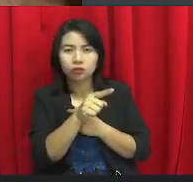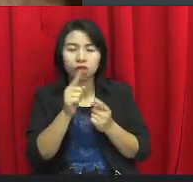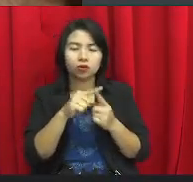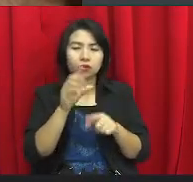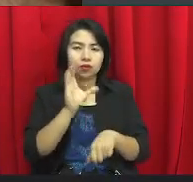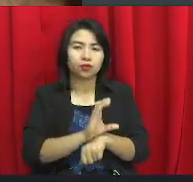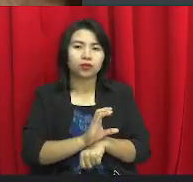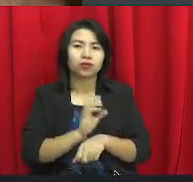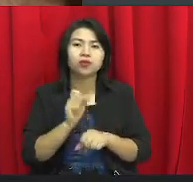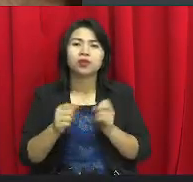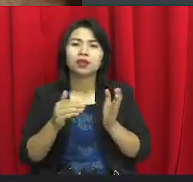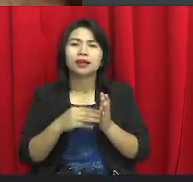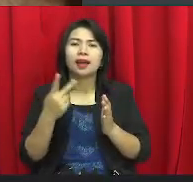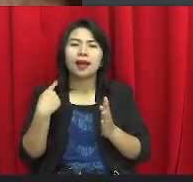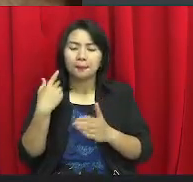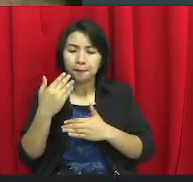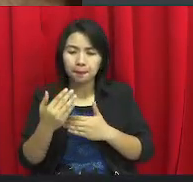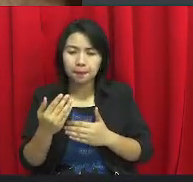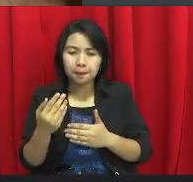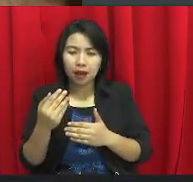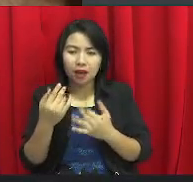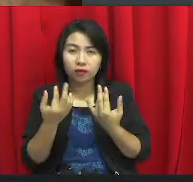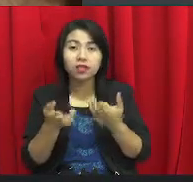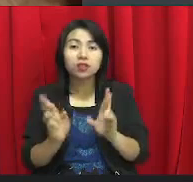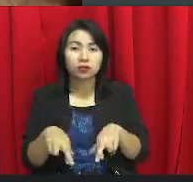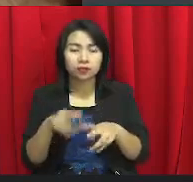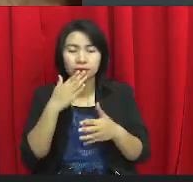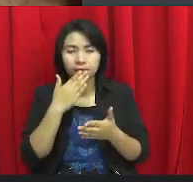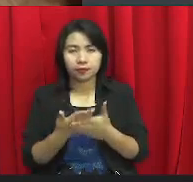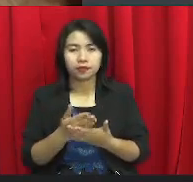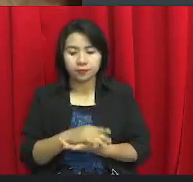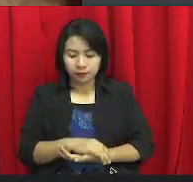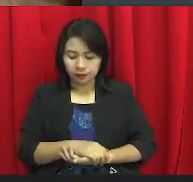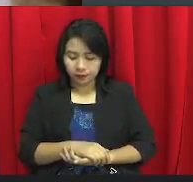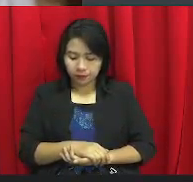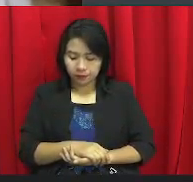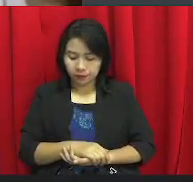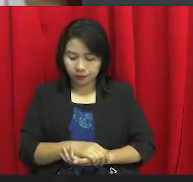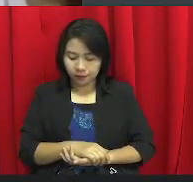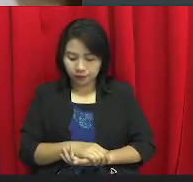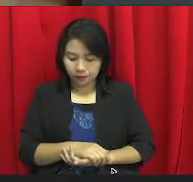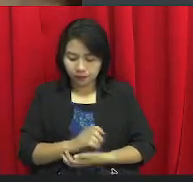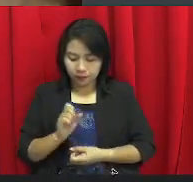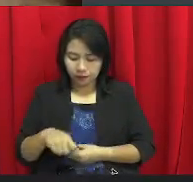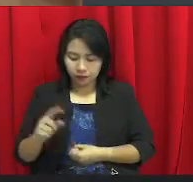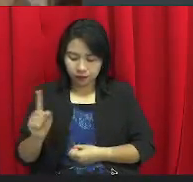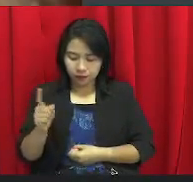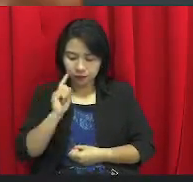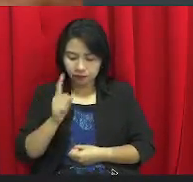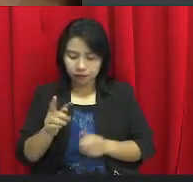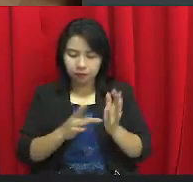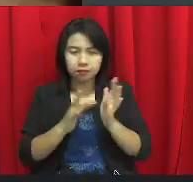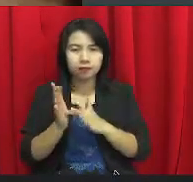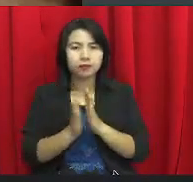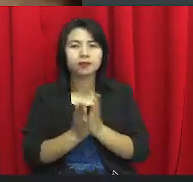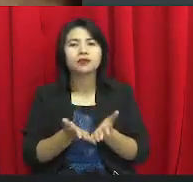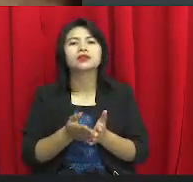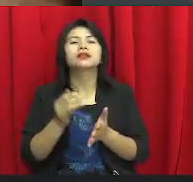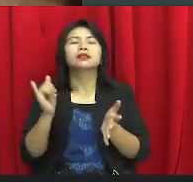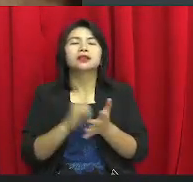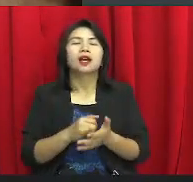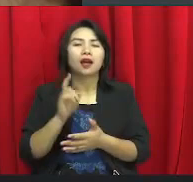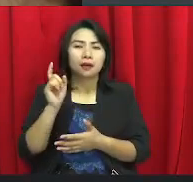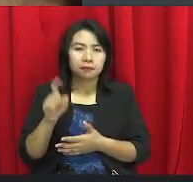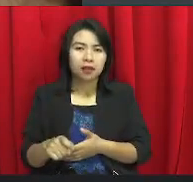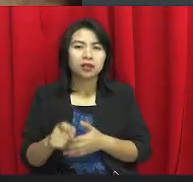kapatid, no, magpo-produce ng maganda. Okay? So kaya nga sabi po ng Biblia dyan ay dapat yun ang nag-a-abound no, sa buhay